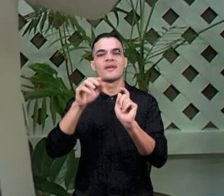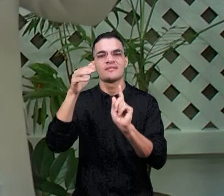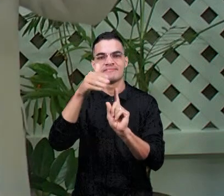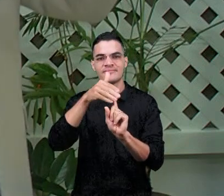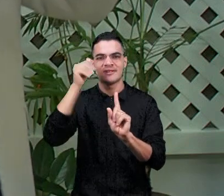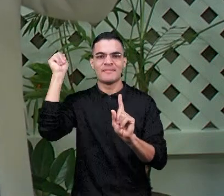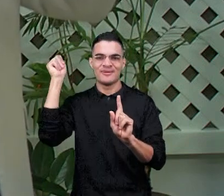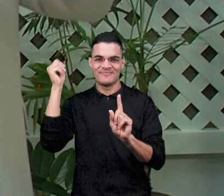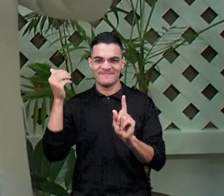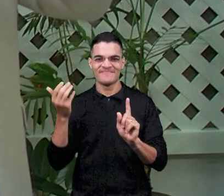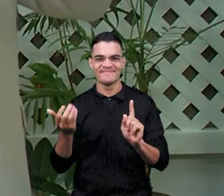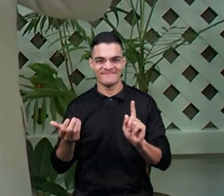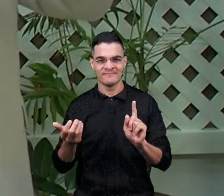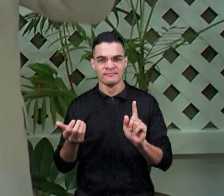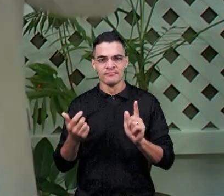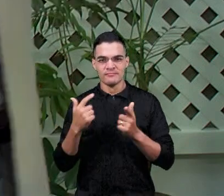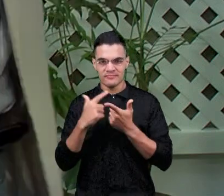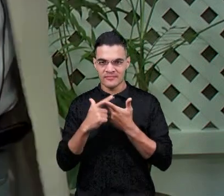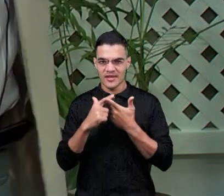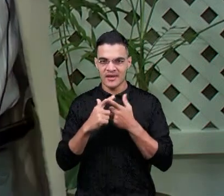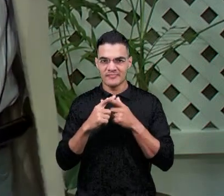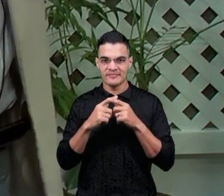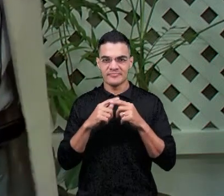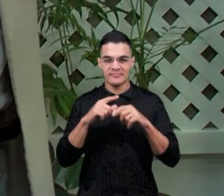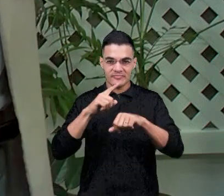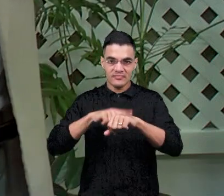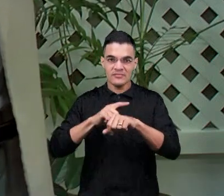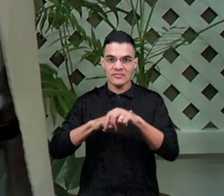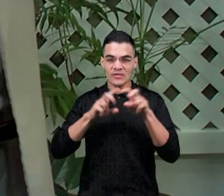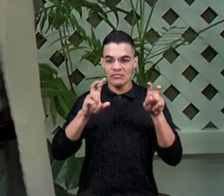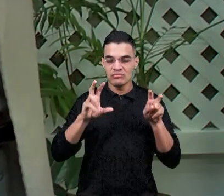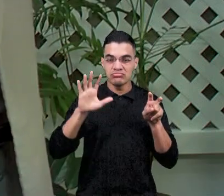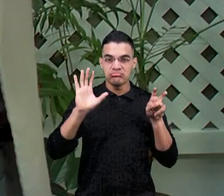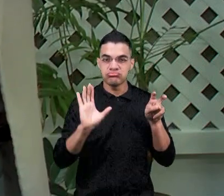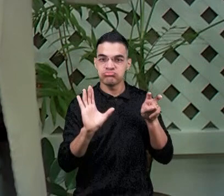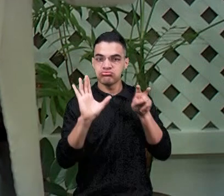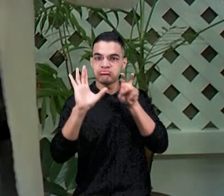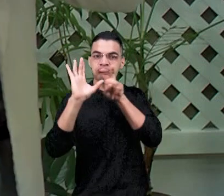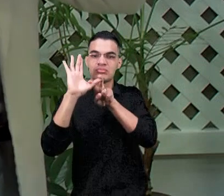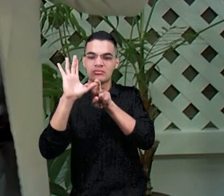moment où il a appelé